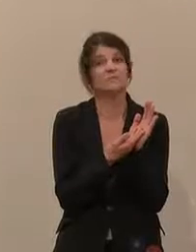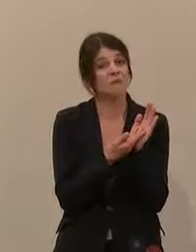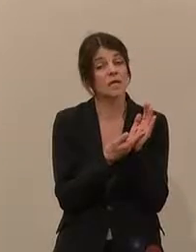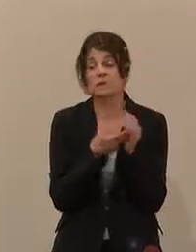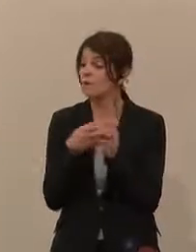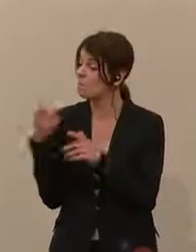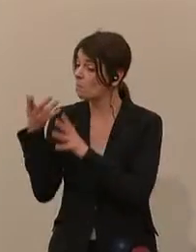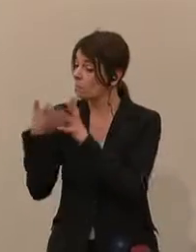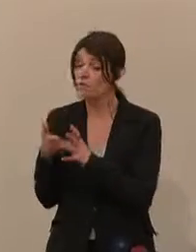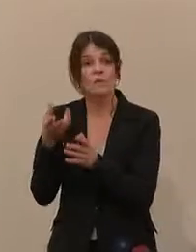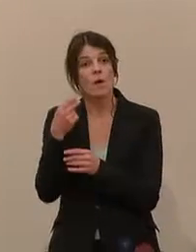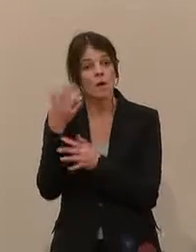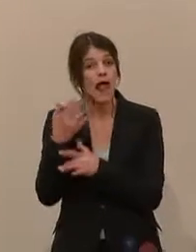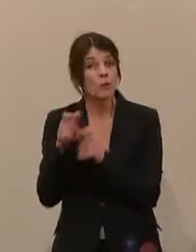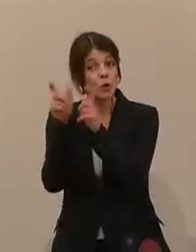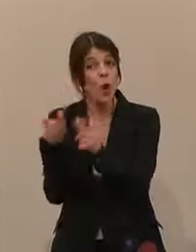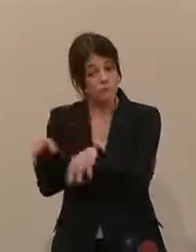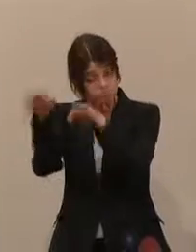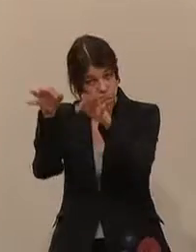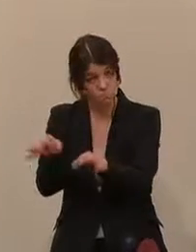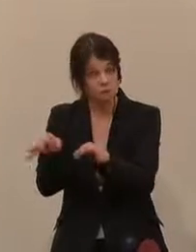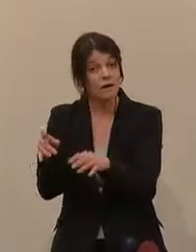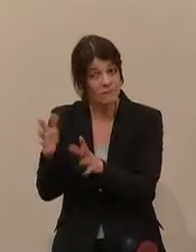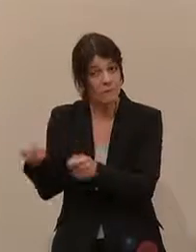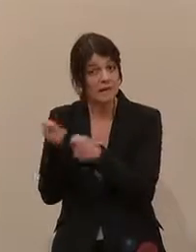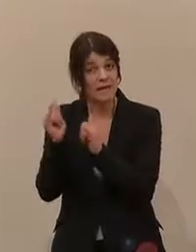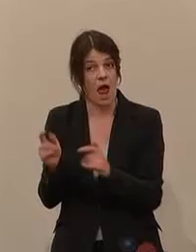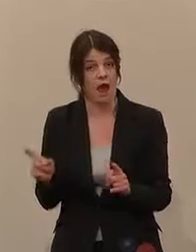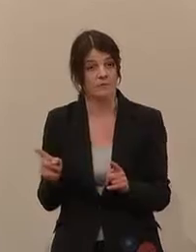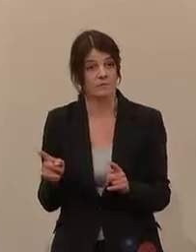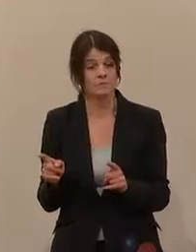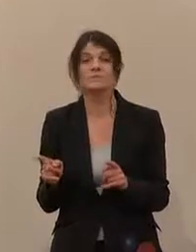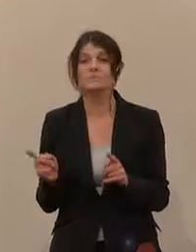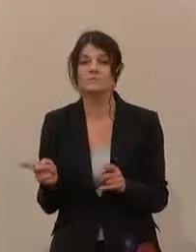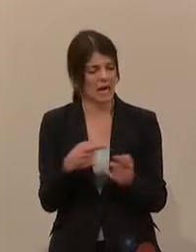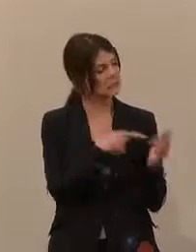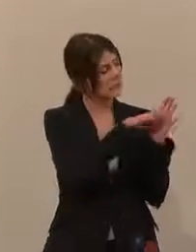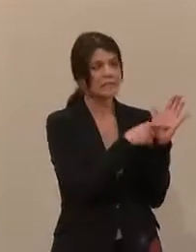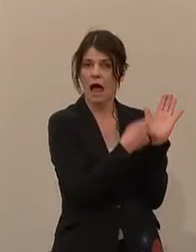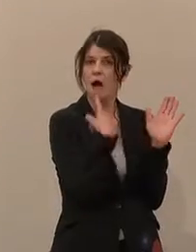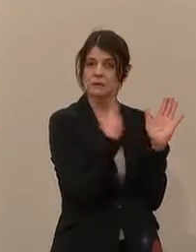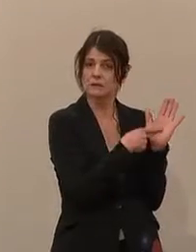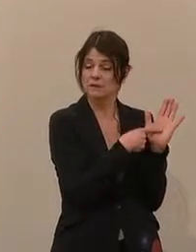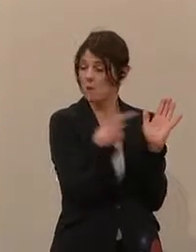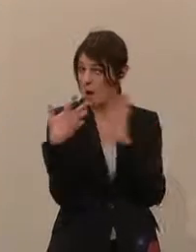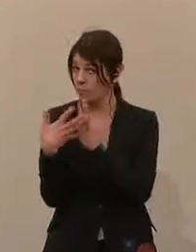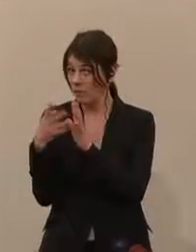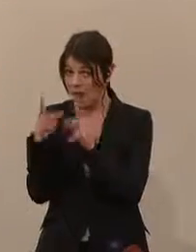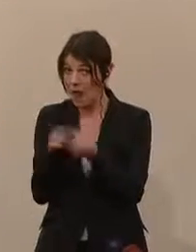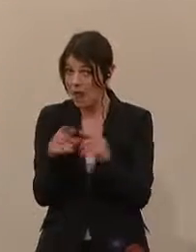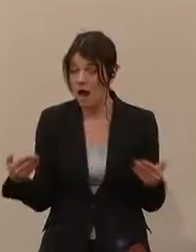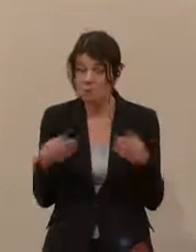Prüfung durch den Rechnungshof auch tatsächlich was bringt, was mit den Gesetzen beabsichtigt ist,